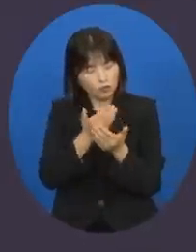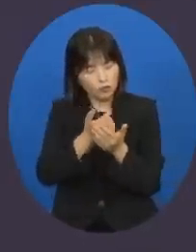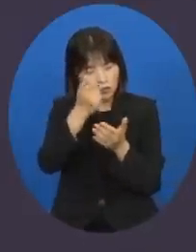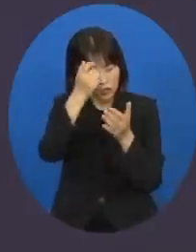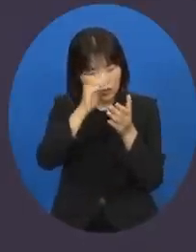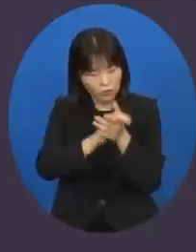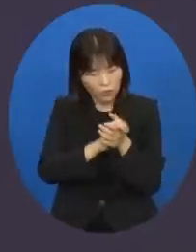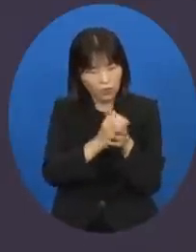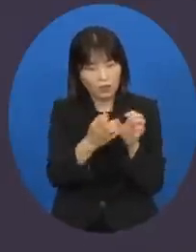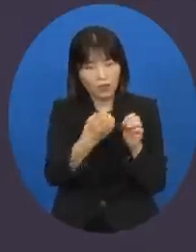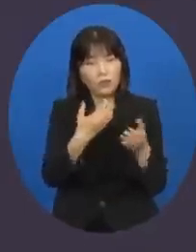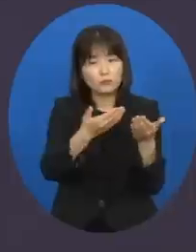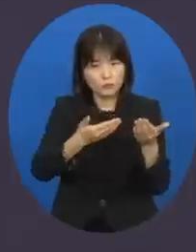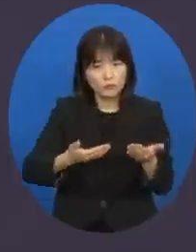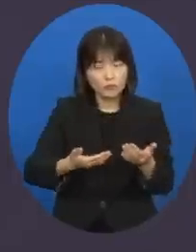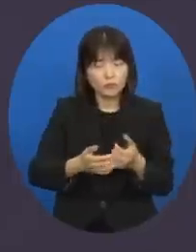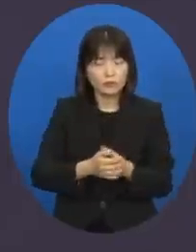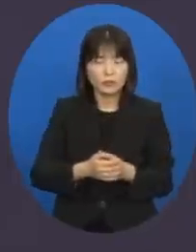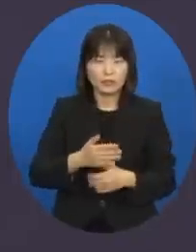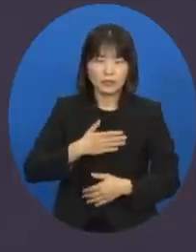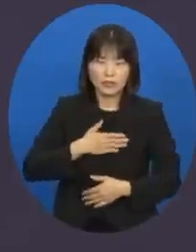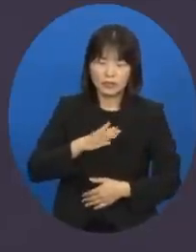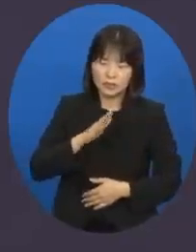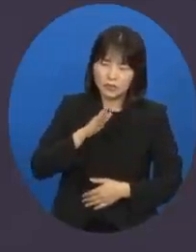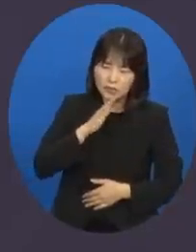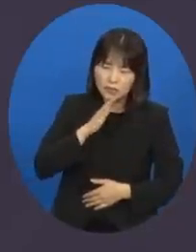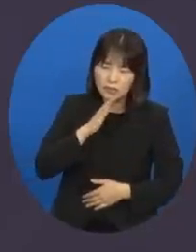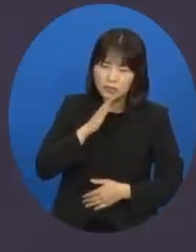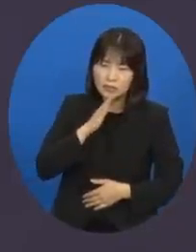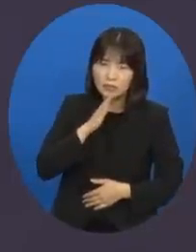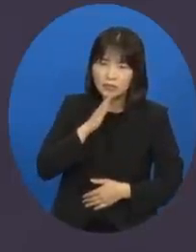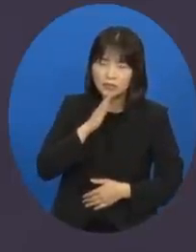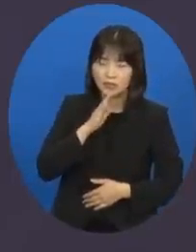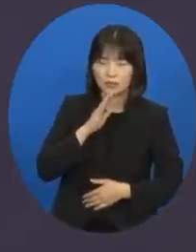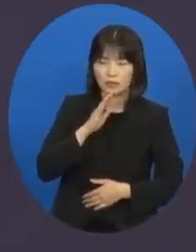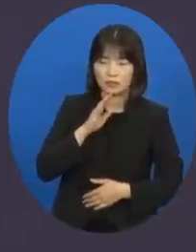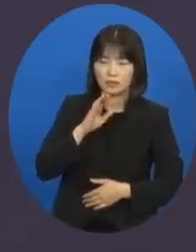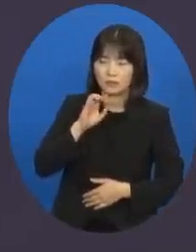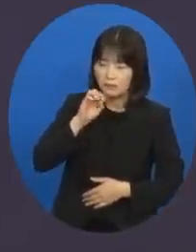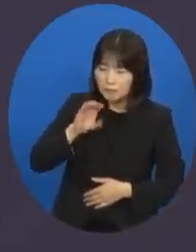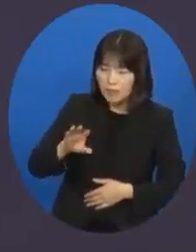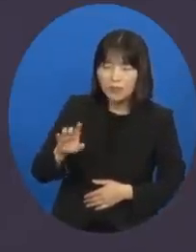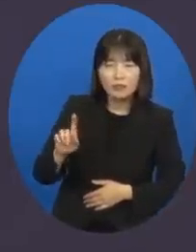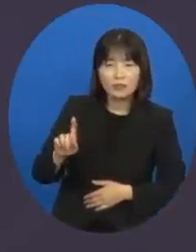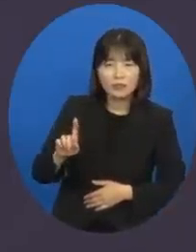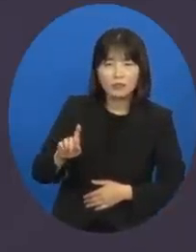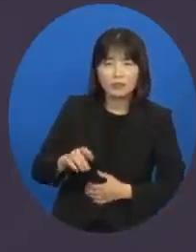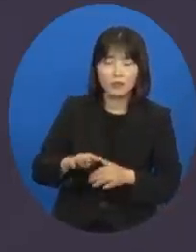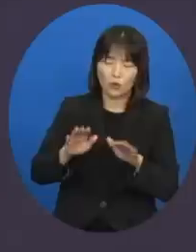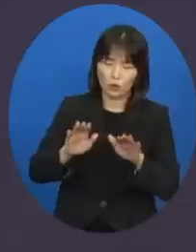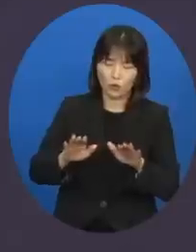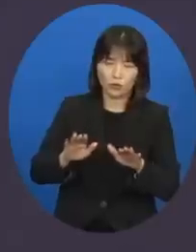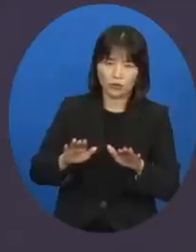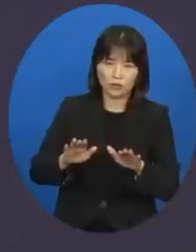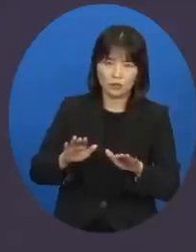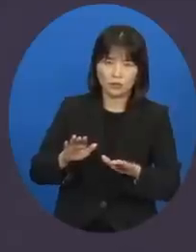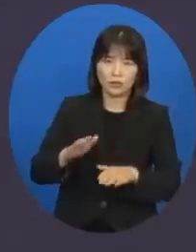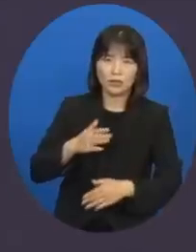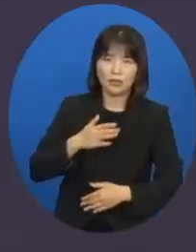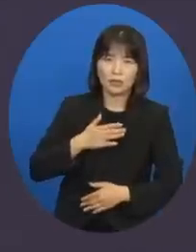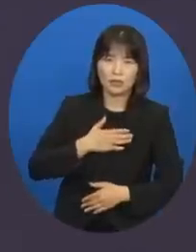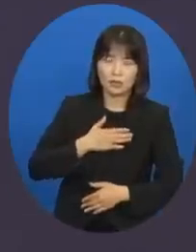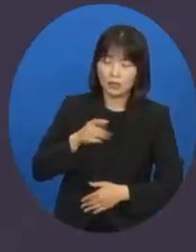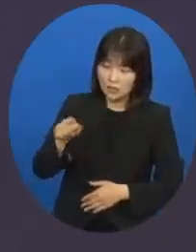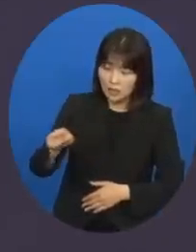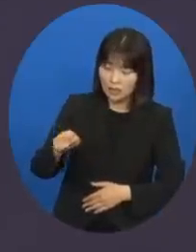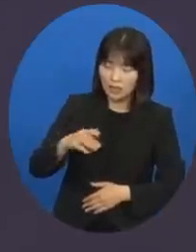이렇게 응답을 하세요. 내가 진실을 너에게 말해줄게. 진실로 너에게 말하는데 오늘 내가 나와